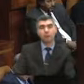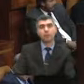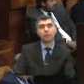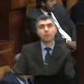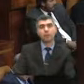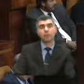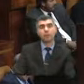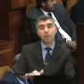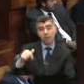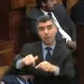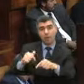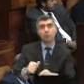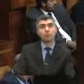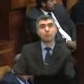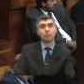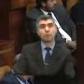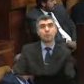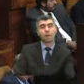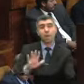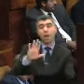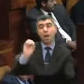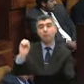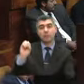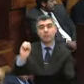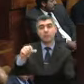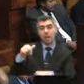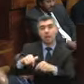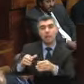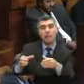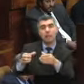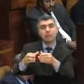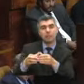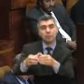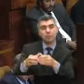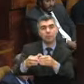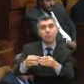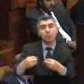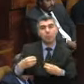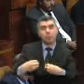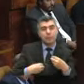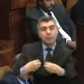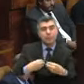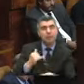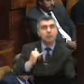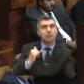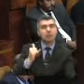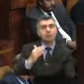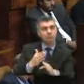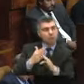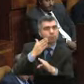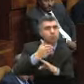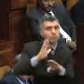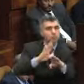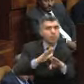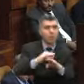واحد الاعداديه راه وصلت 50 56. راه حنا حرجنا هذوك المديرين وهذوك الاطر، ولكن الغالب الله لهذا